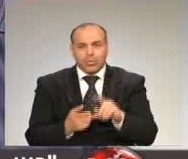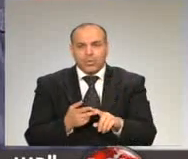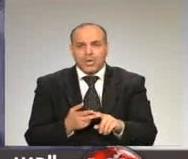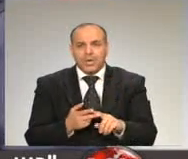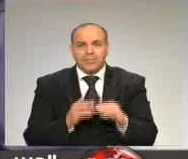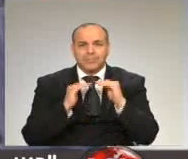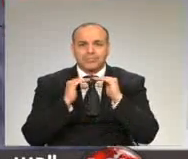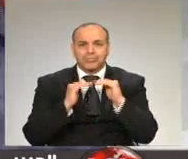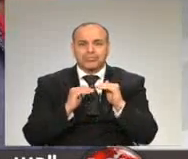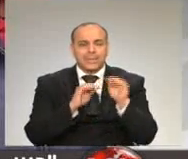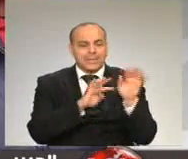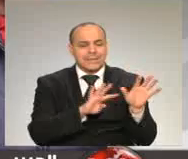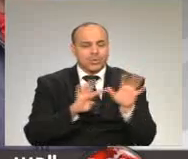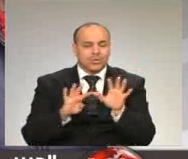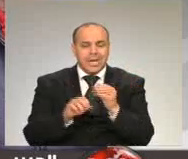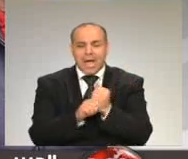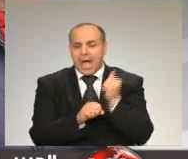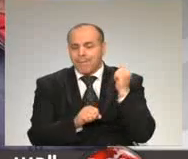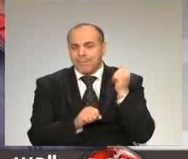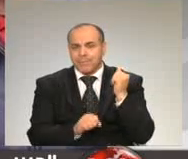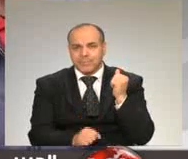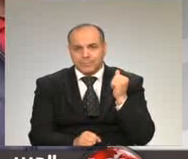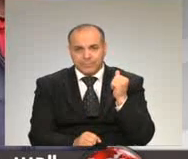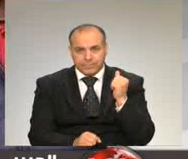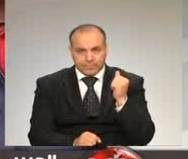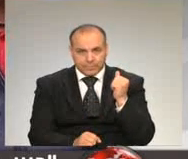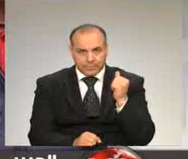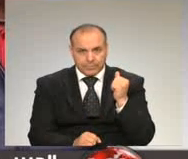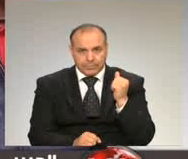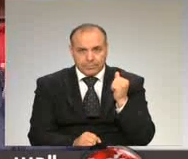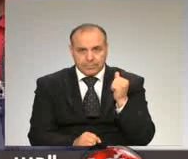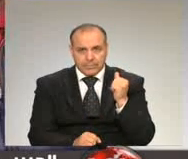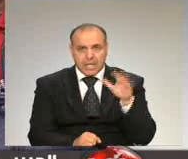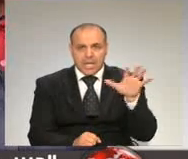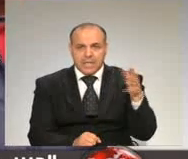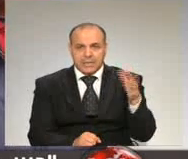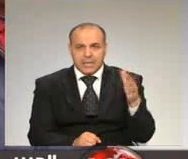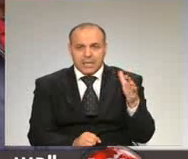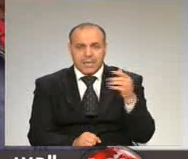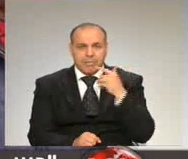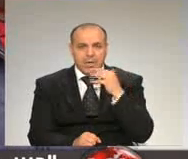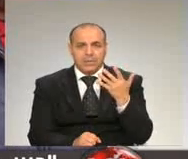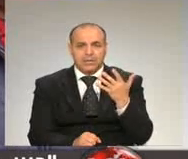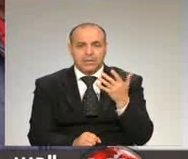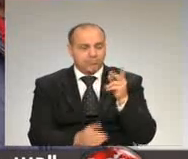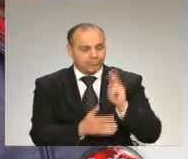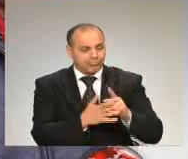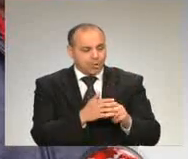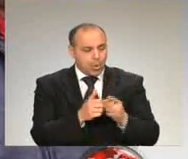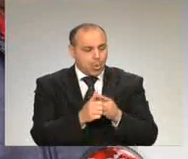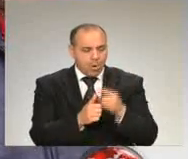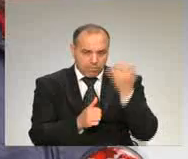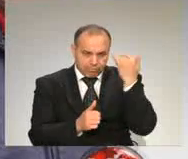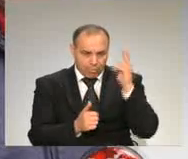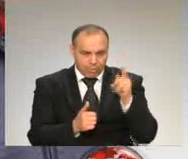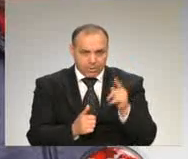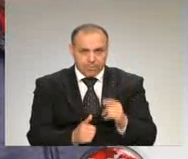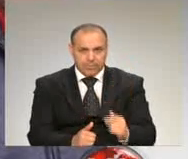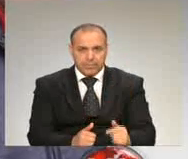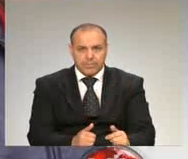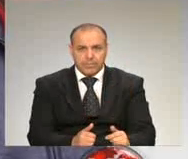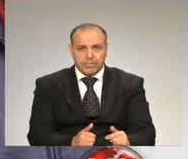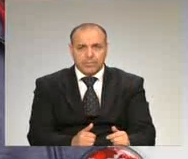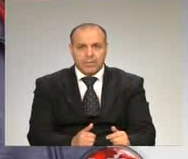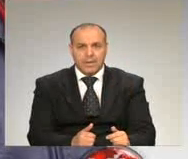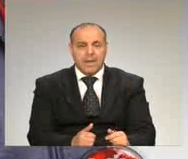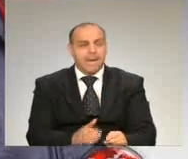مسقفة منذ 99، واللي تقريبا اتفقنا في المبدأ متاعها واتفقنا في